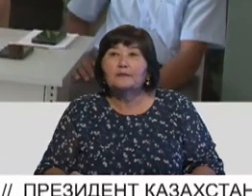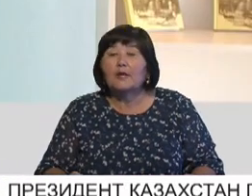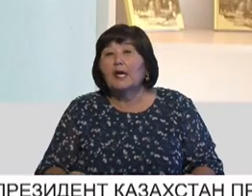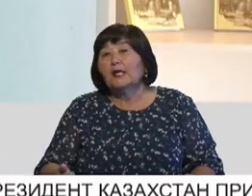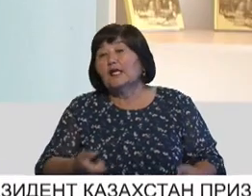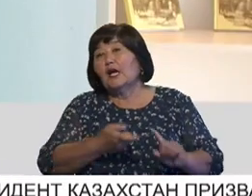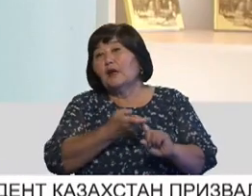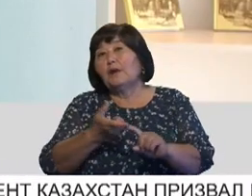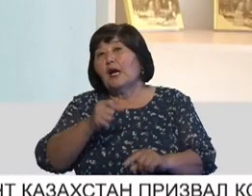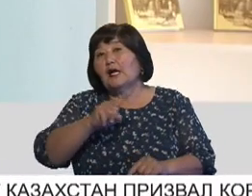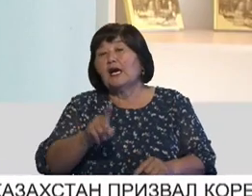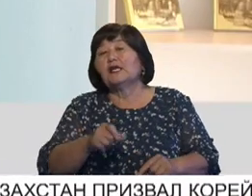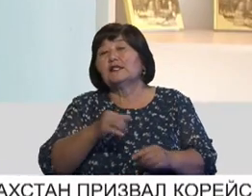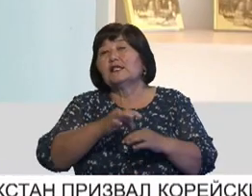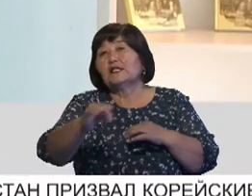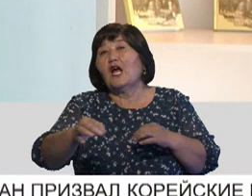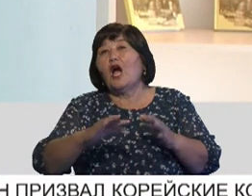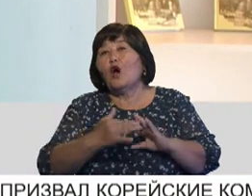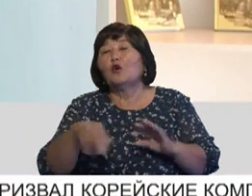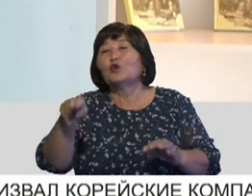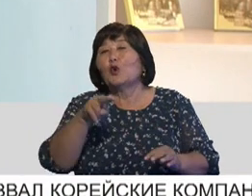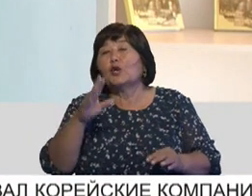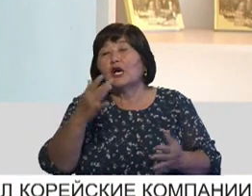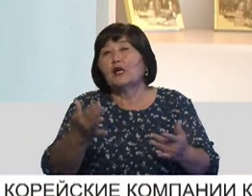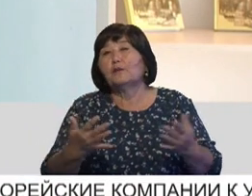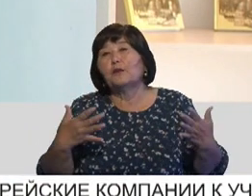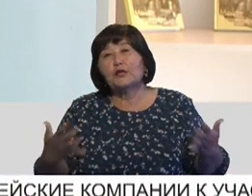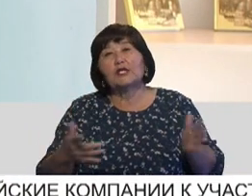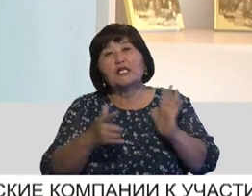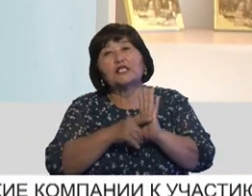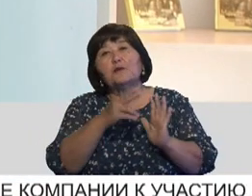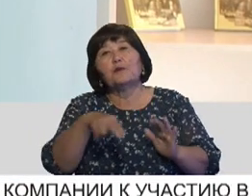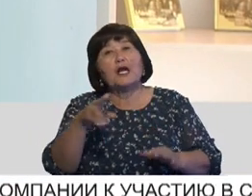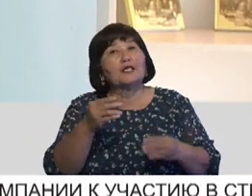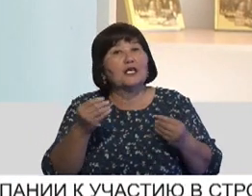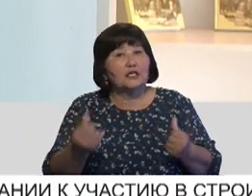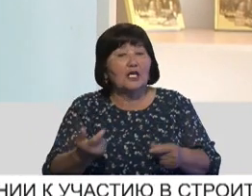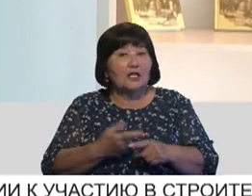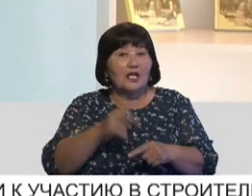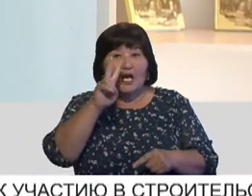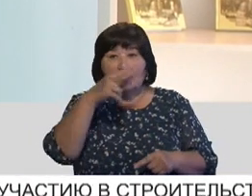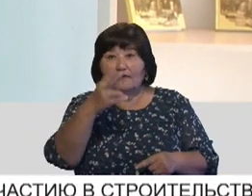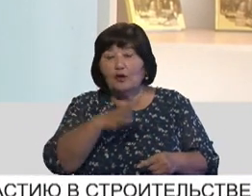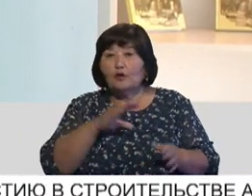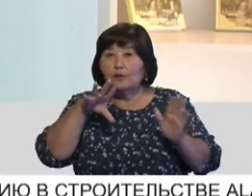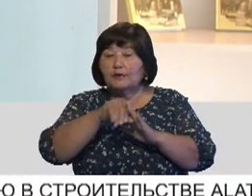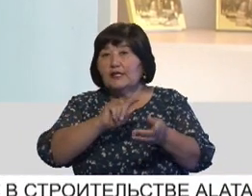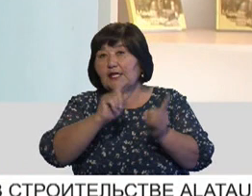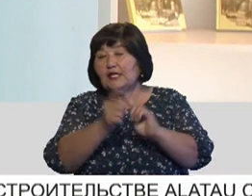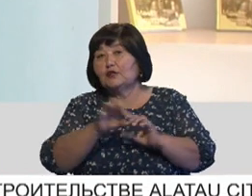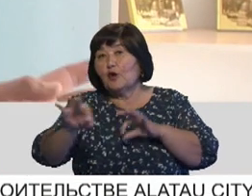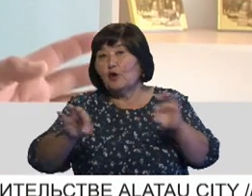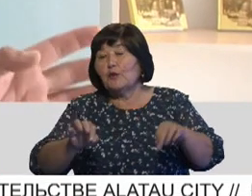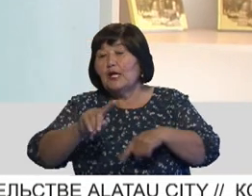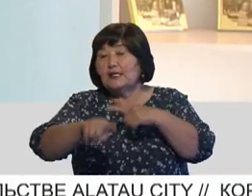На подведение газа от райцентра до аула Дронгар потребуется свыше 7 миллиардов тенге. За 2 года были внесены изменения в проект,